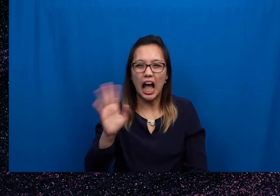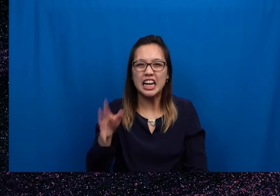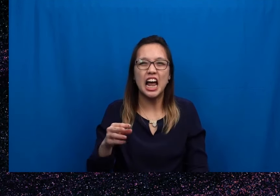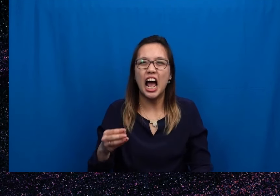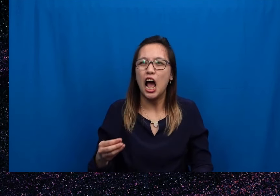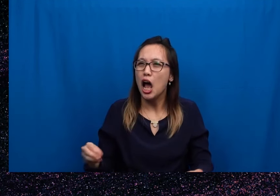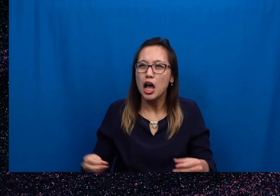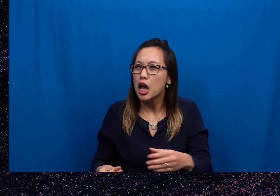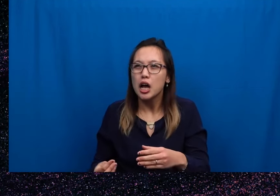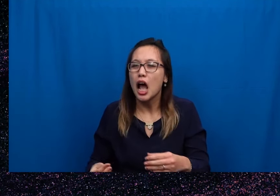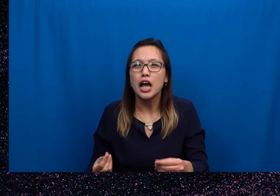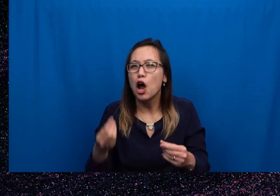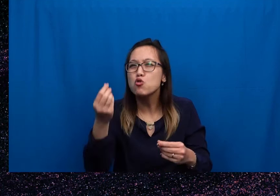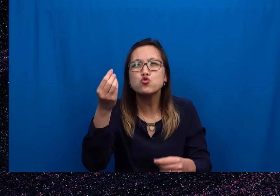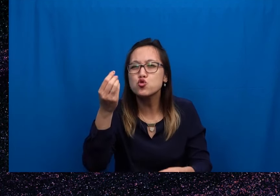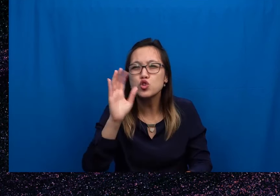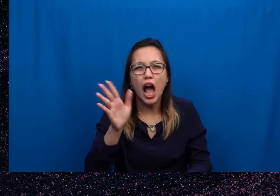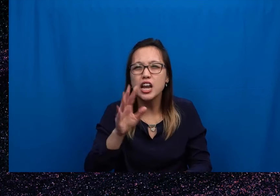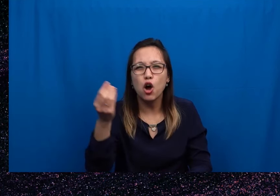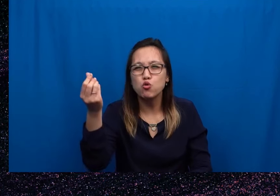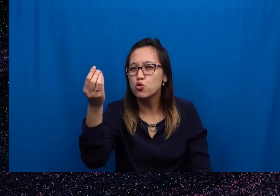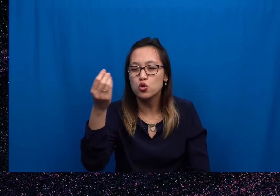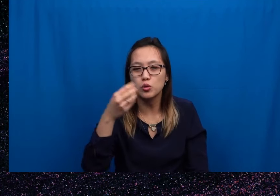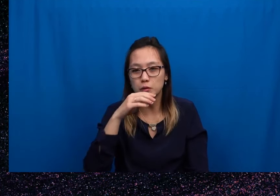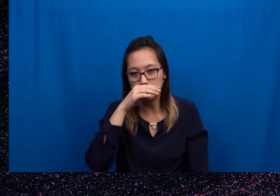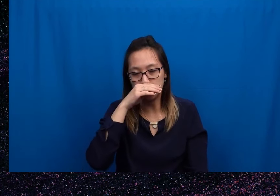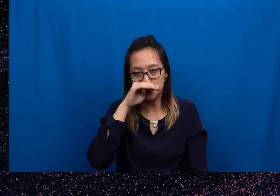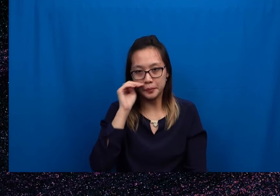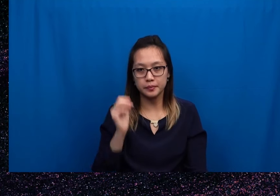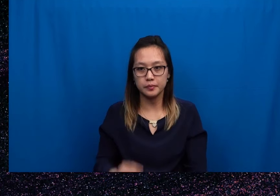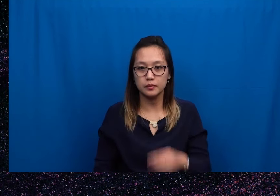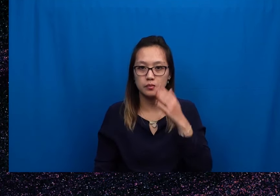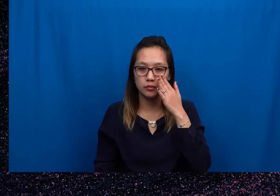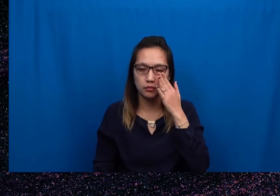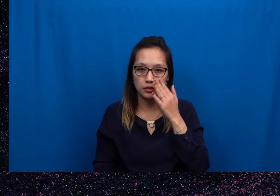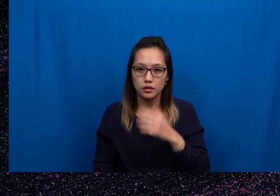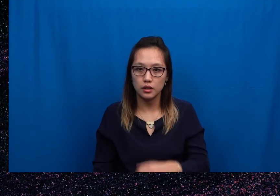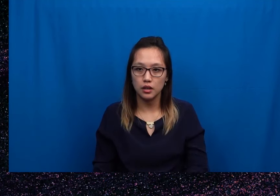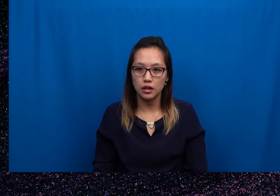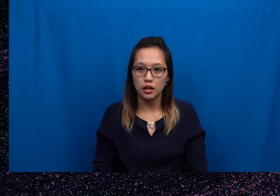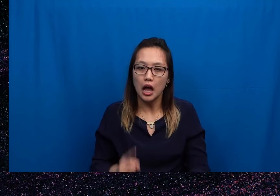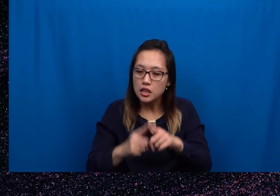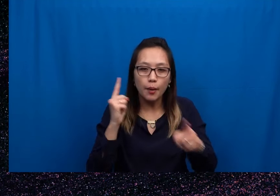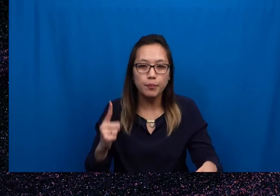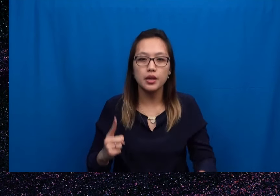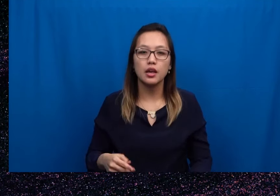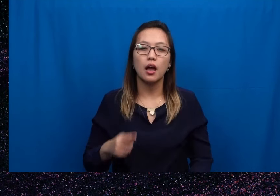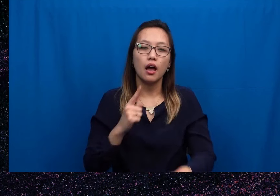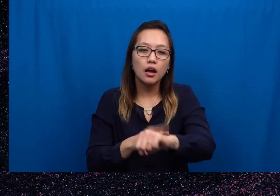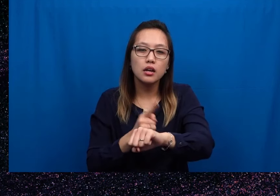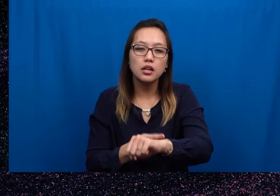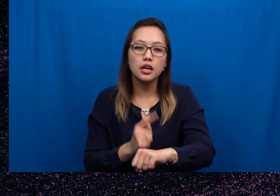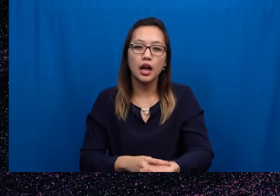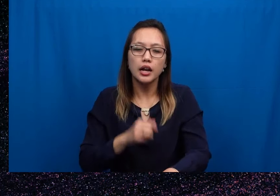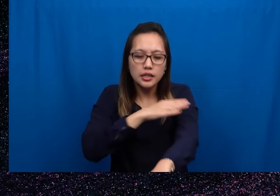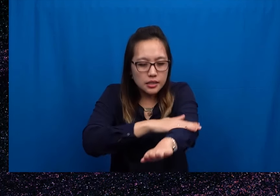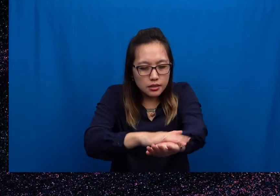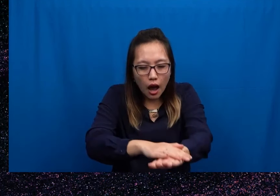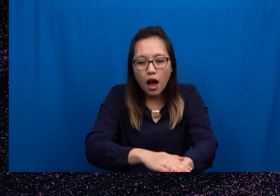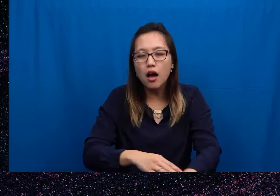Sama seperti yang dialami oleh Bill dan Gloria Gaither. Tapi ketika dia dijamah oleh kuasa kebangkitan, maka apa yang